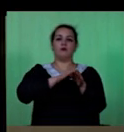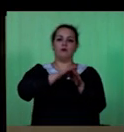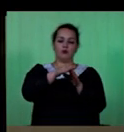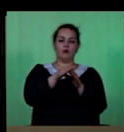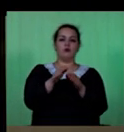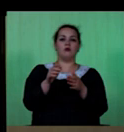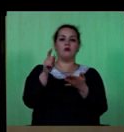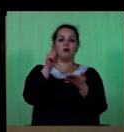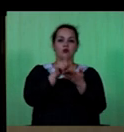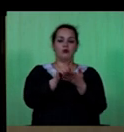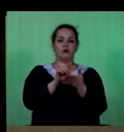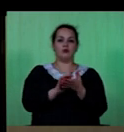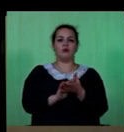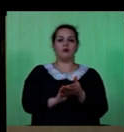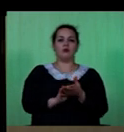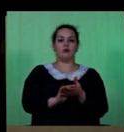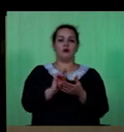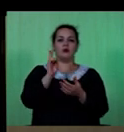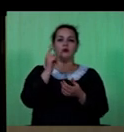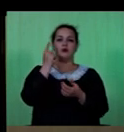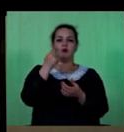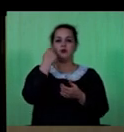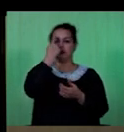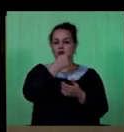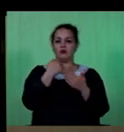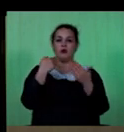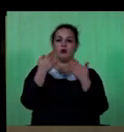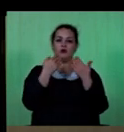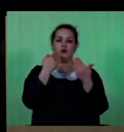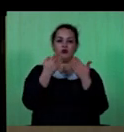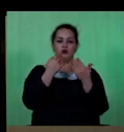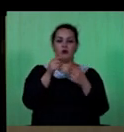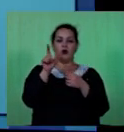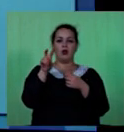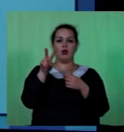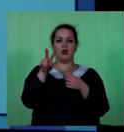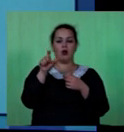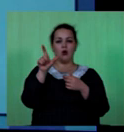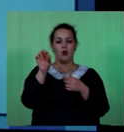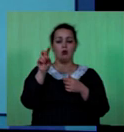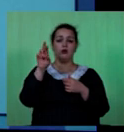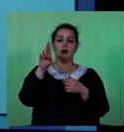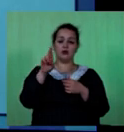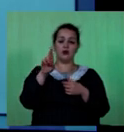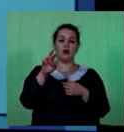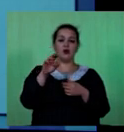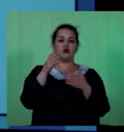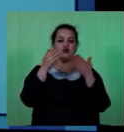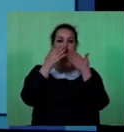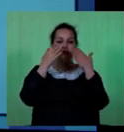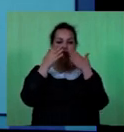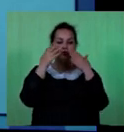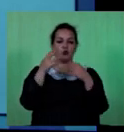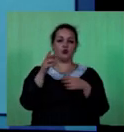данное задание. К первому лицу относятся глаголы «я читаю»,